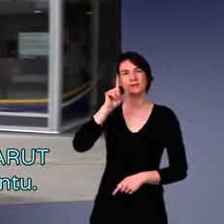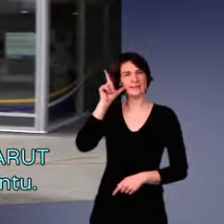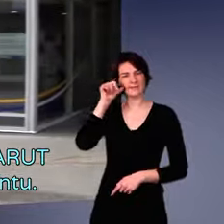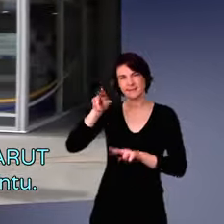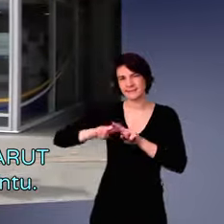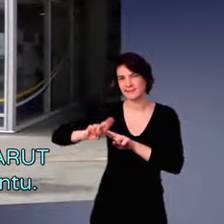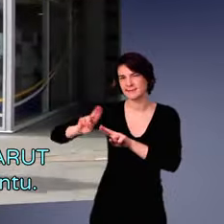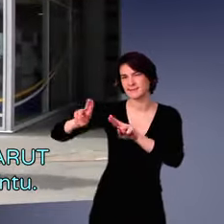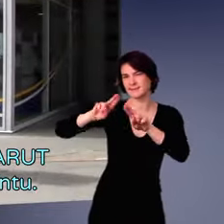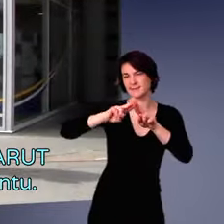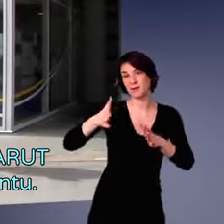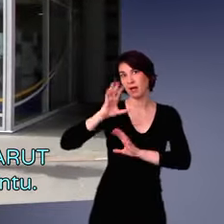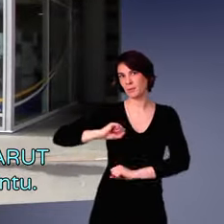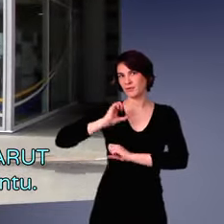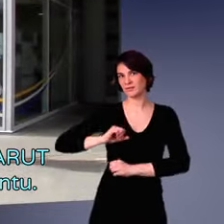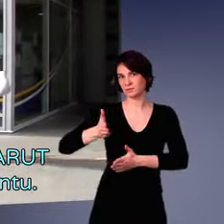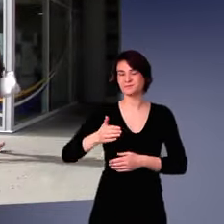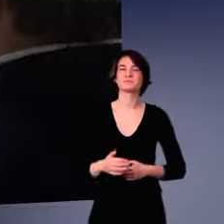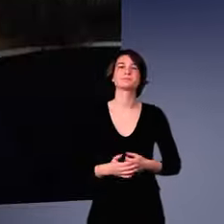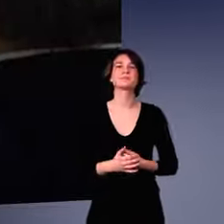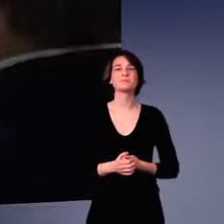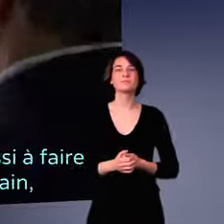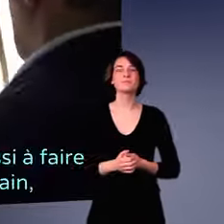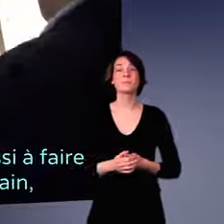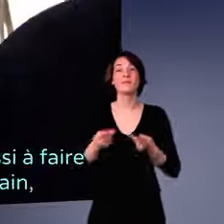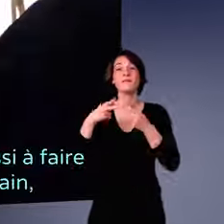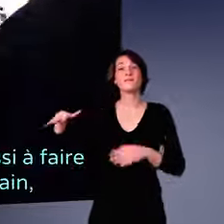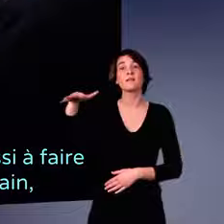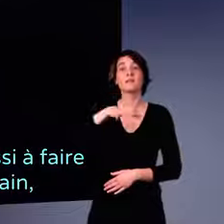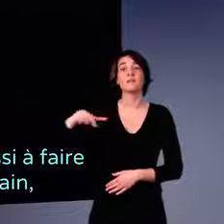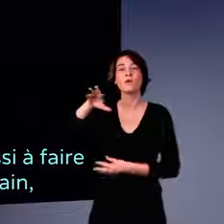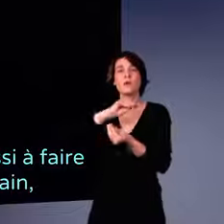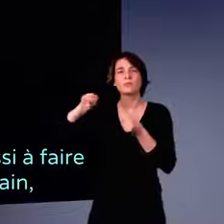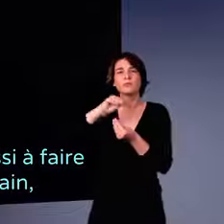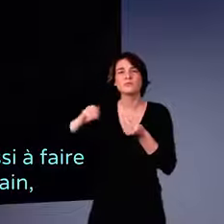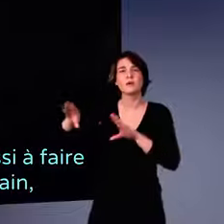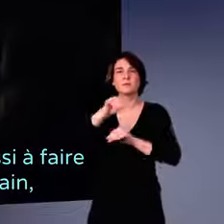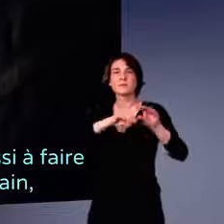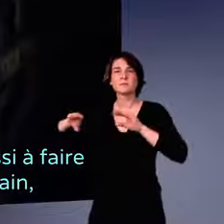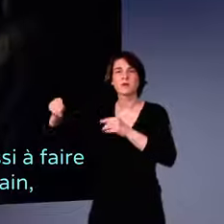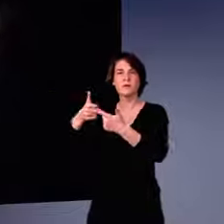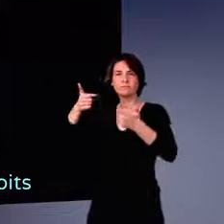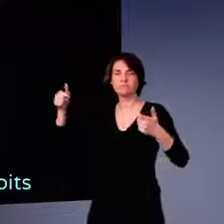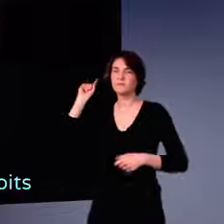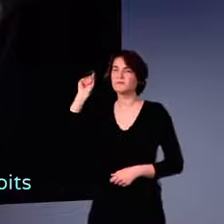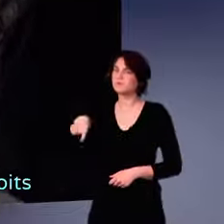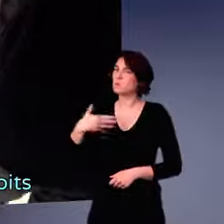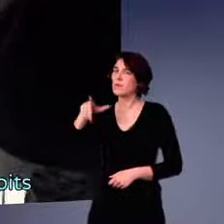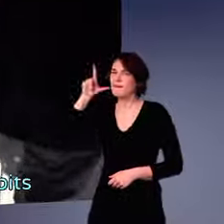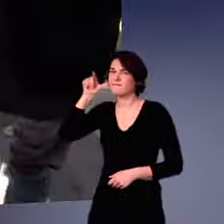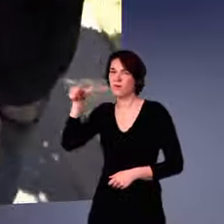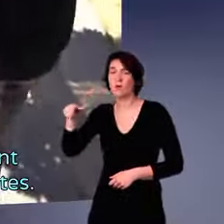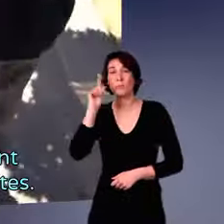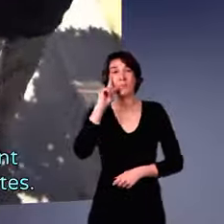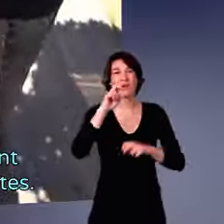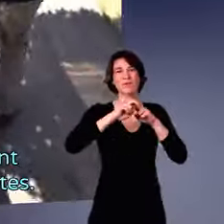travail de la carute a été particulièrement pointu beaucoup d'efforts restent aussi à faire au niveau du mobilier urbain souvent placé à des